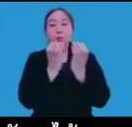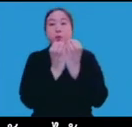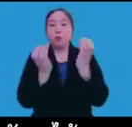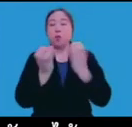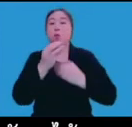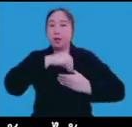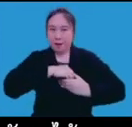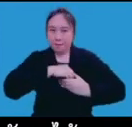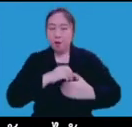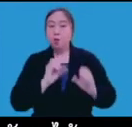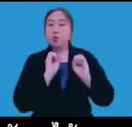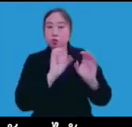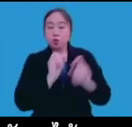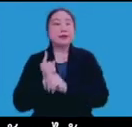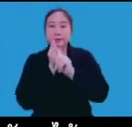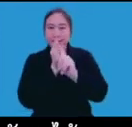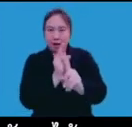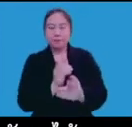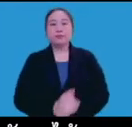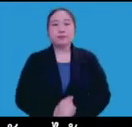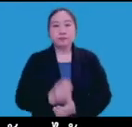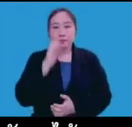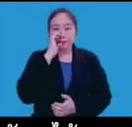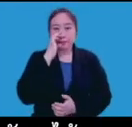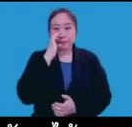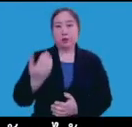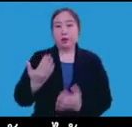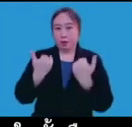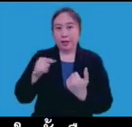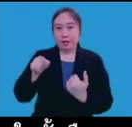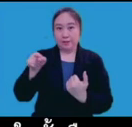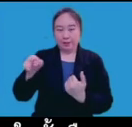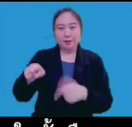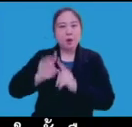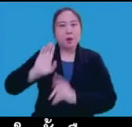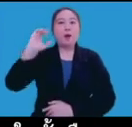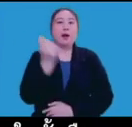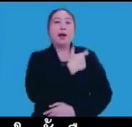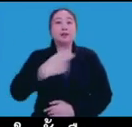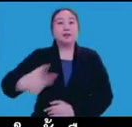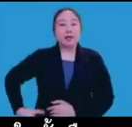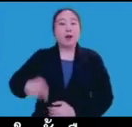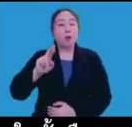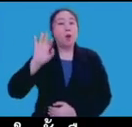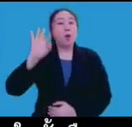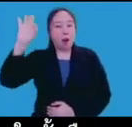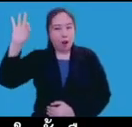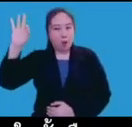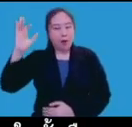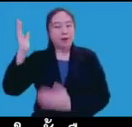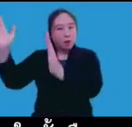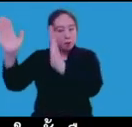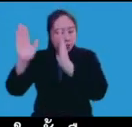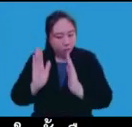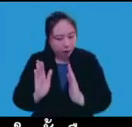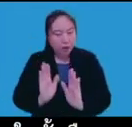ธรรมที่เราสอนตามหลักทฤษฎีนี้เพราะว่าทฤษฎีนี้ที่เอามาใช้ค่ะเป็นทฤษฎีที่พระเจ้าอยู่หัวรัชกาลที่9ท่านทรงพระราชทานไว้เนี่ย